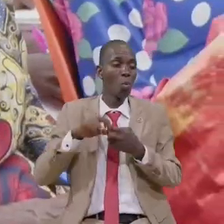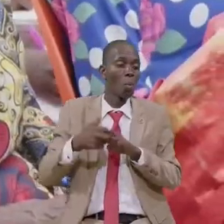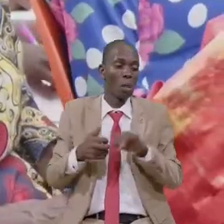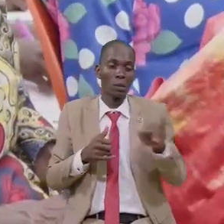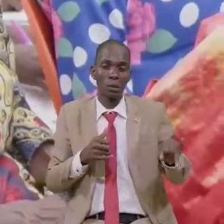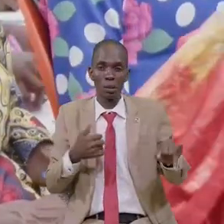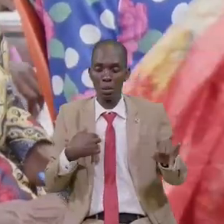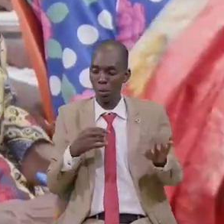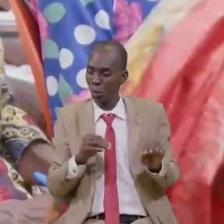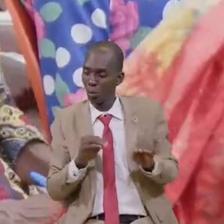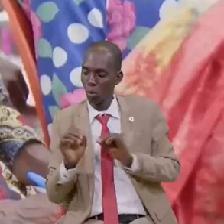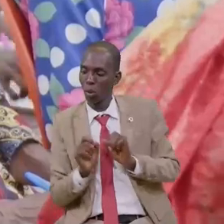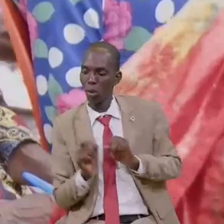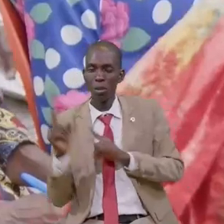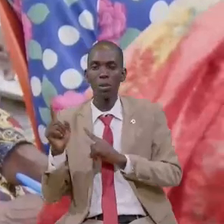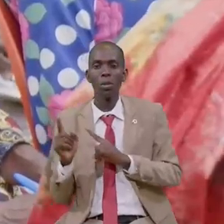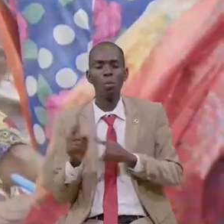qui va bouger aujourd'hui?